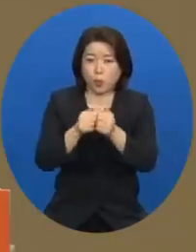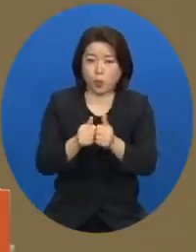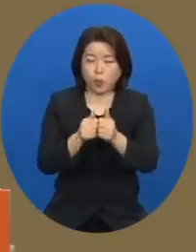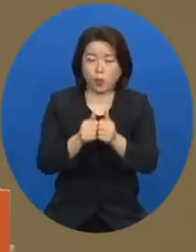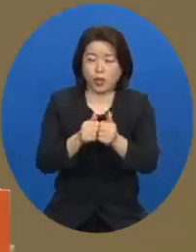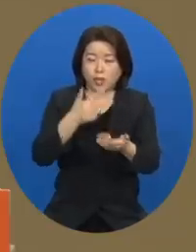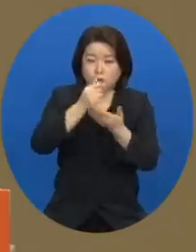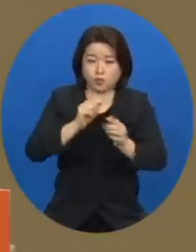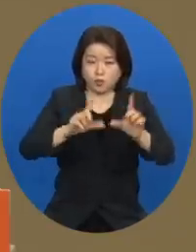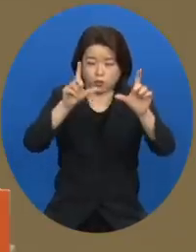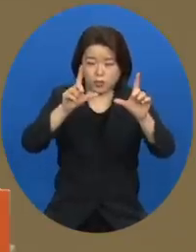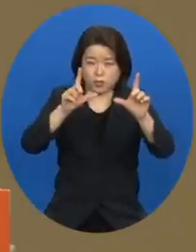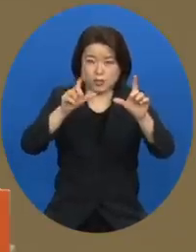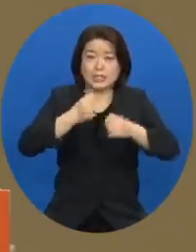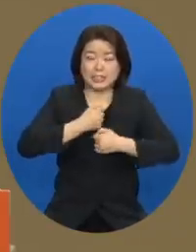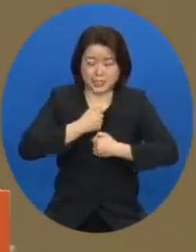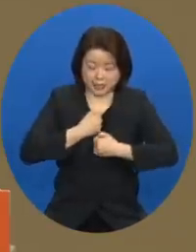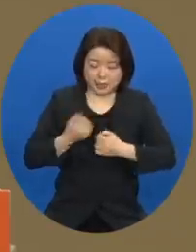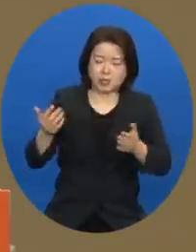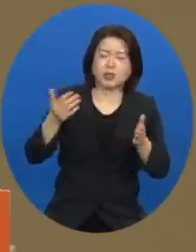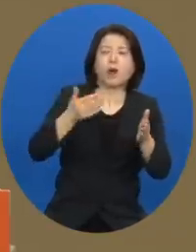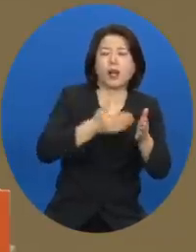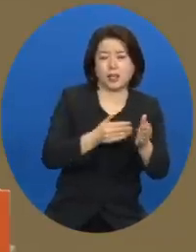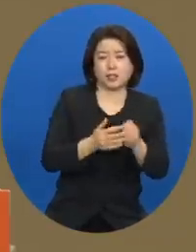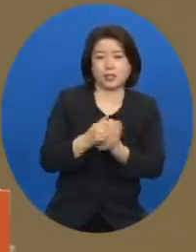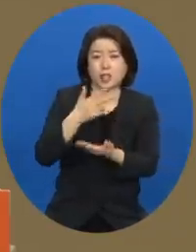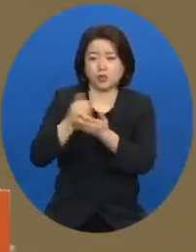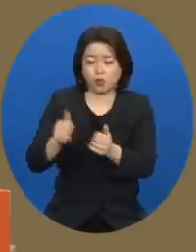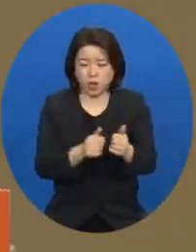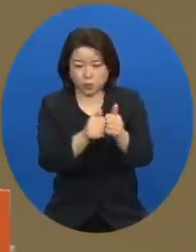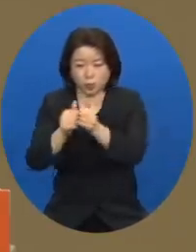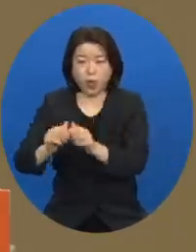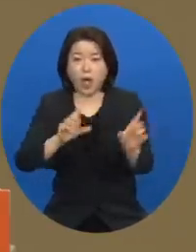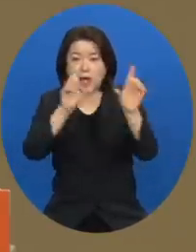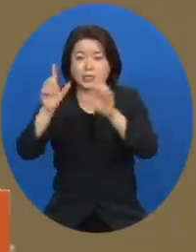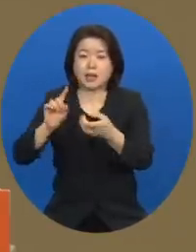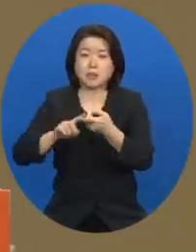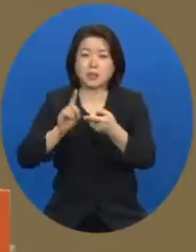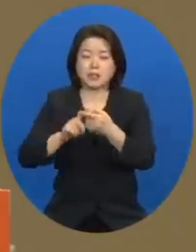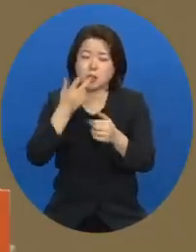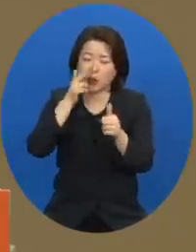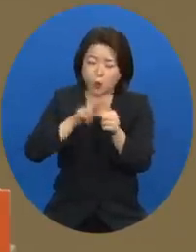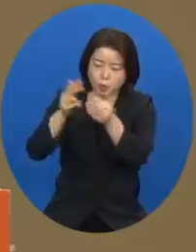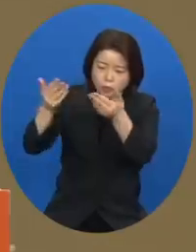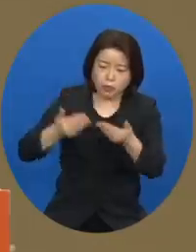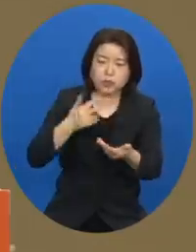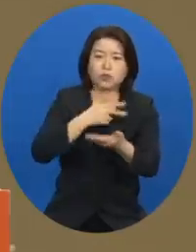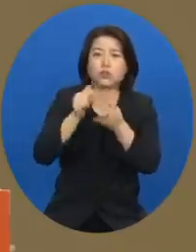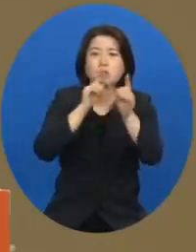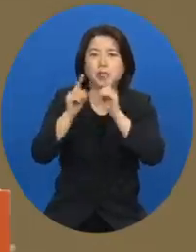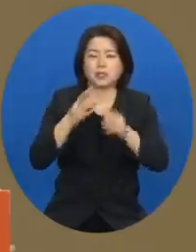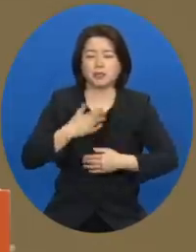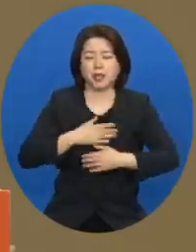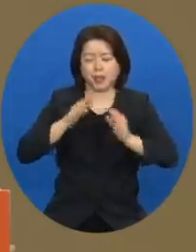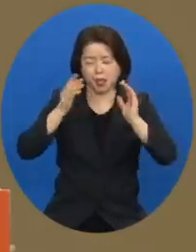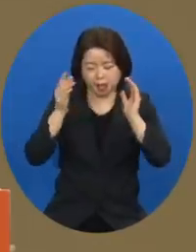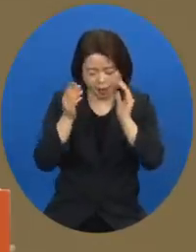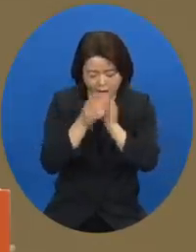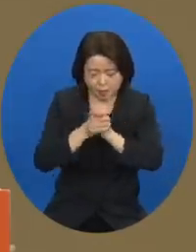주일을 지키면서까지 주님과 동행하는 삶에 대해서 도전해 주신 주의 말씀을 제가 아멘으로